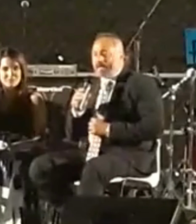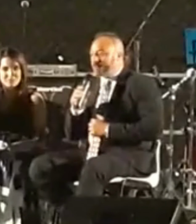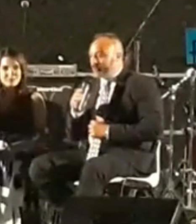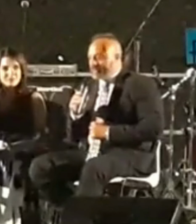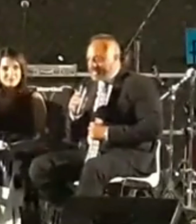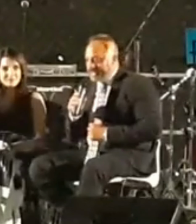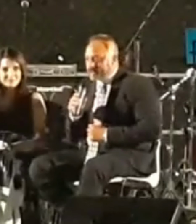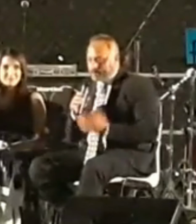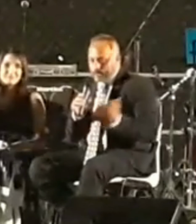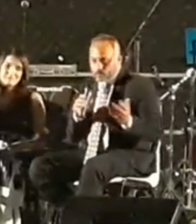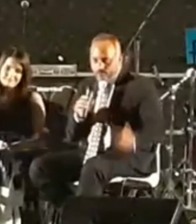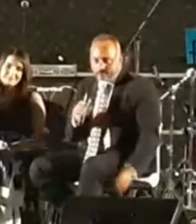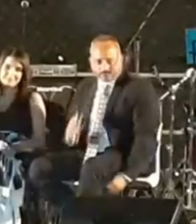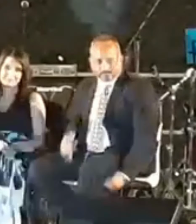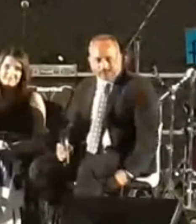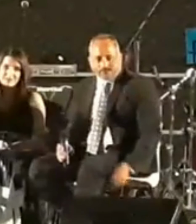Daniele. Applauso.